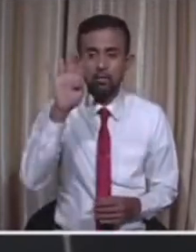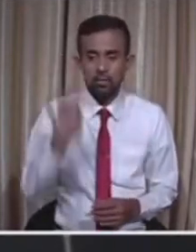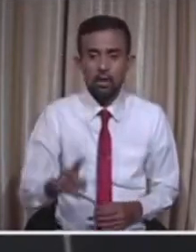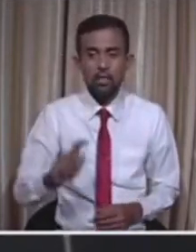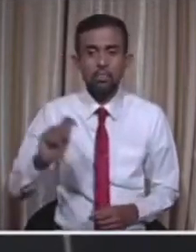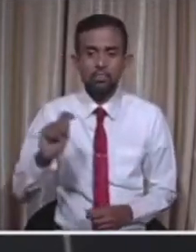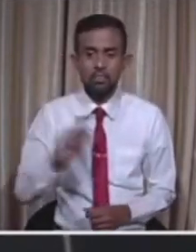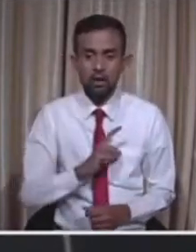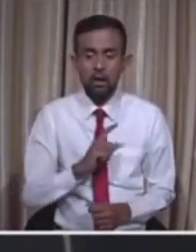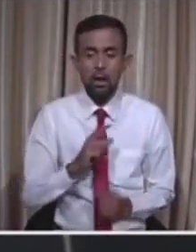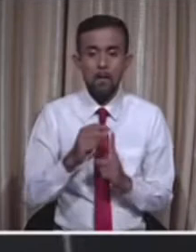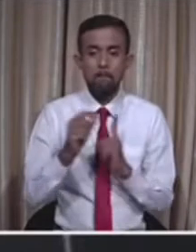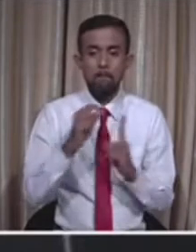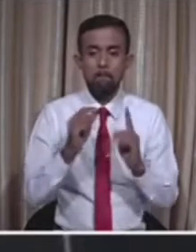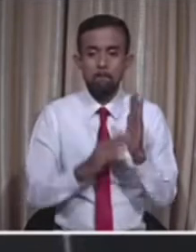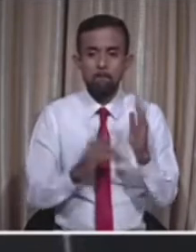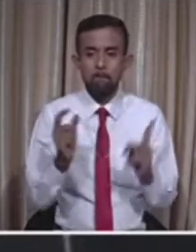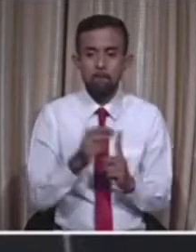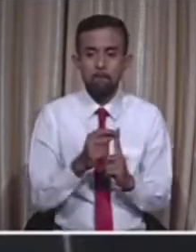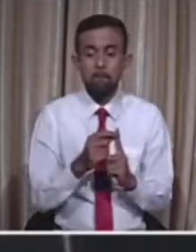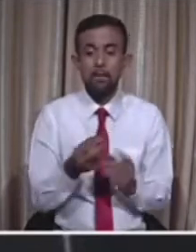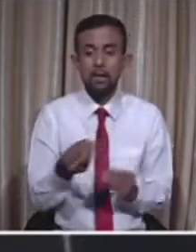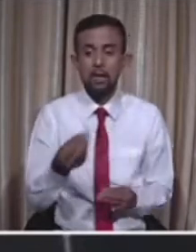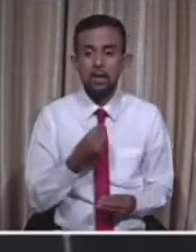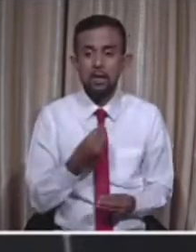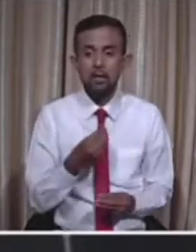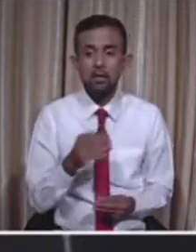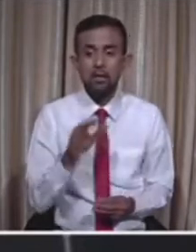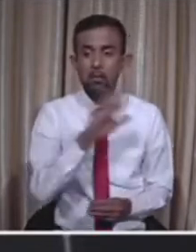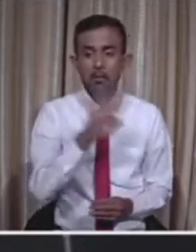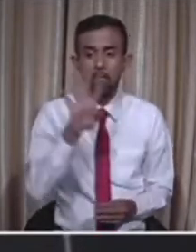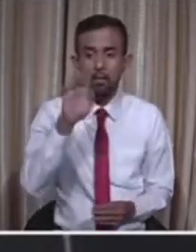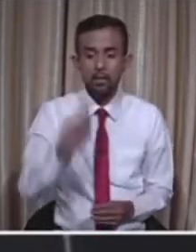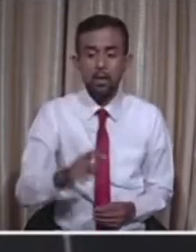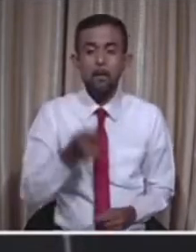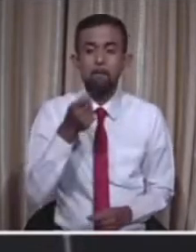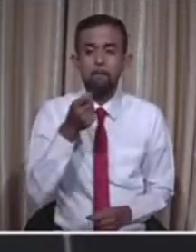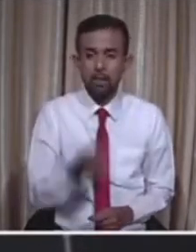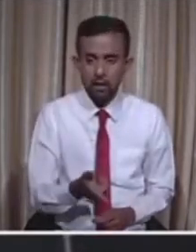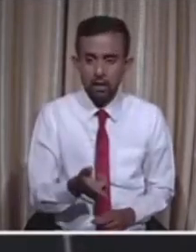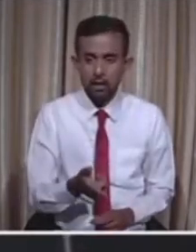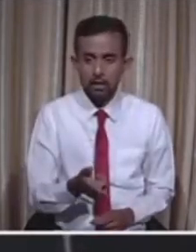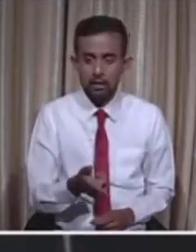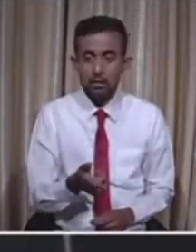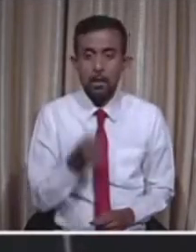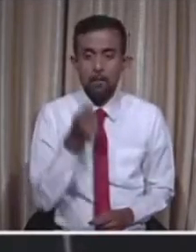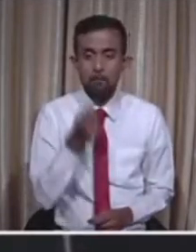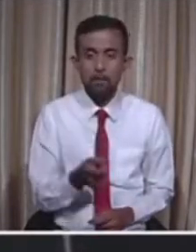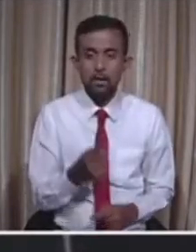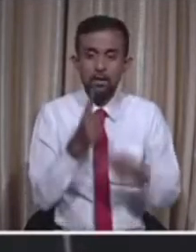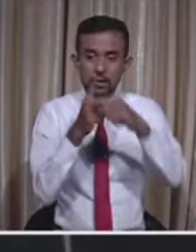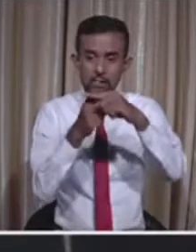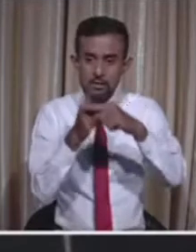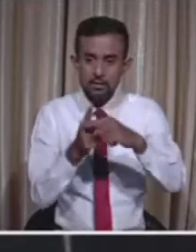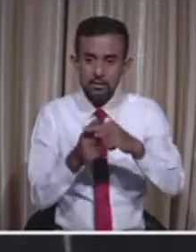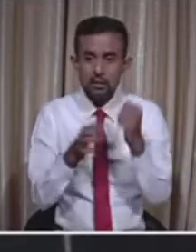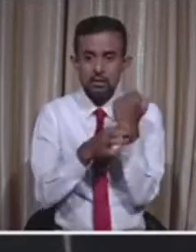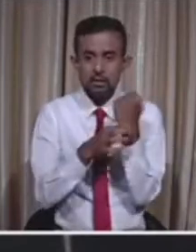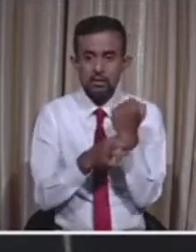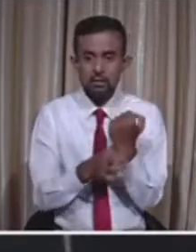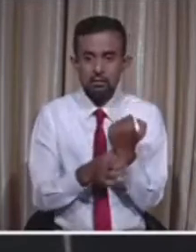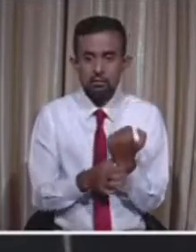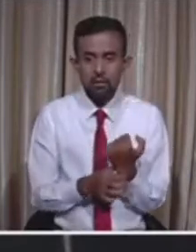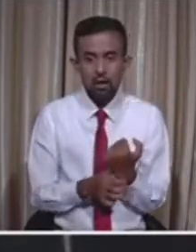දීමනාවක්. පාර්ලිමේන්තු මන්ත්‍රීවරයෙකුට ලැබෙන්නේ රුපියල් 54,000 වැටුපක්. ඒ වැටුපට එකතු වෙන යම් යම් දීමනා ටිකක් තව